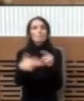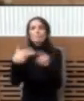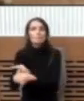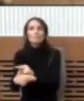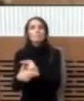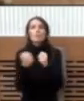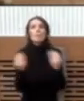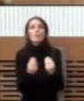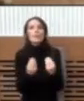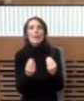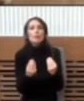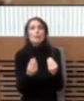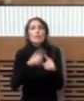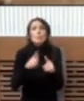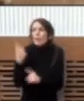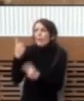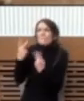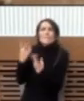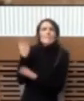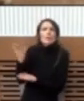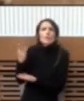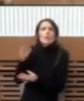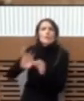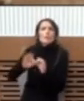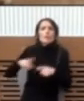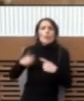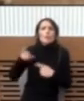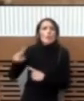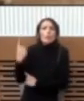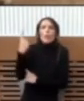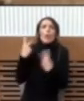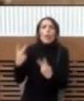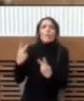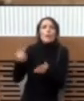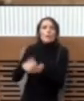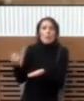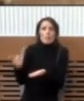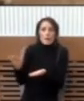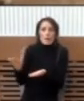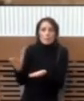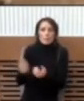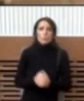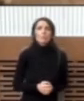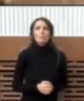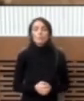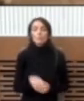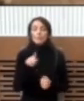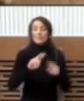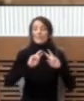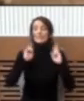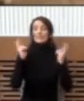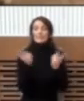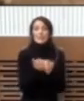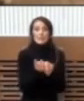se svaki dan. Juče sam razgovarala sa proizvođačem vakcina koja će uskoro biti registrovana u Evropskoj uniji i do kojeg smo jedva